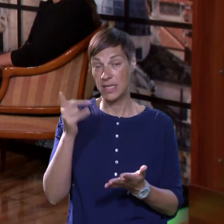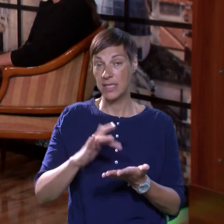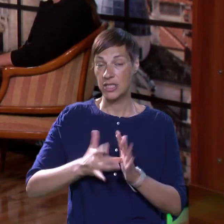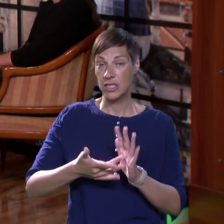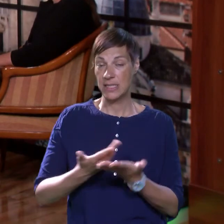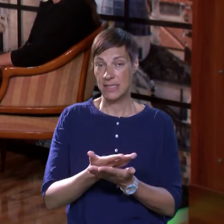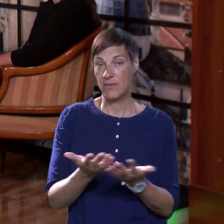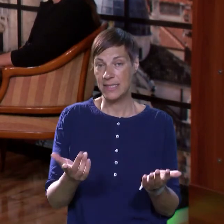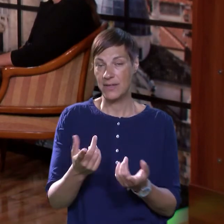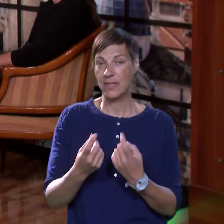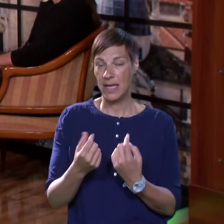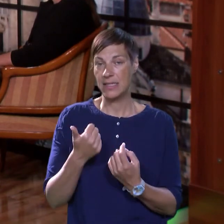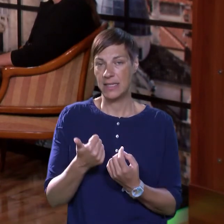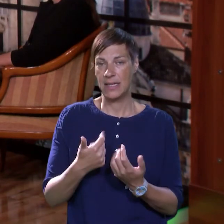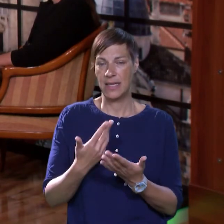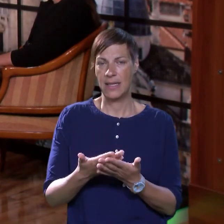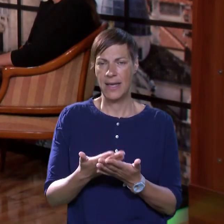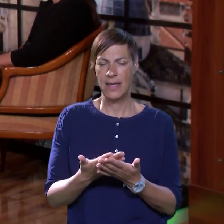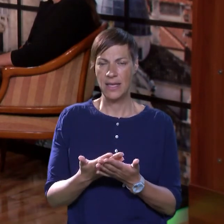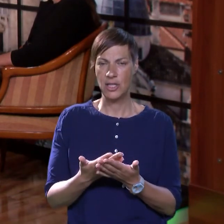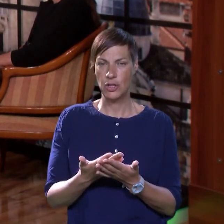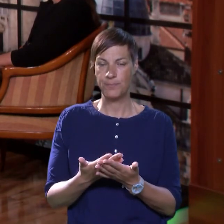znači da ćete sve servirati, ali znači da